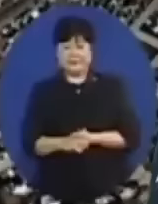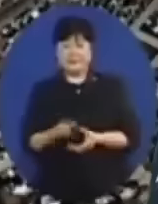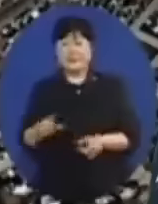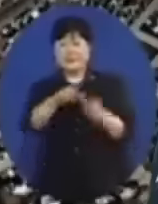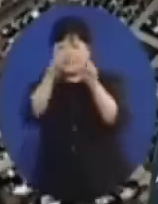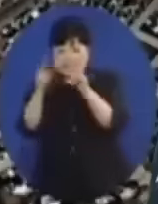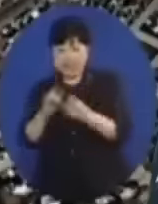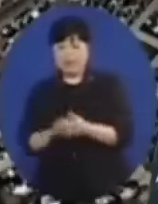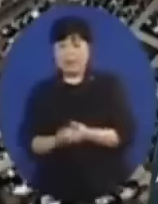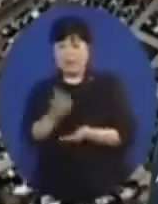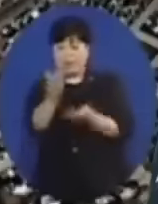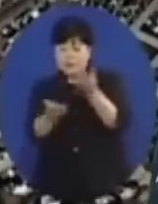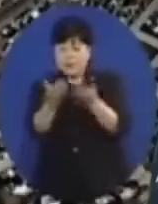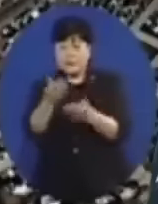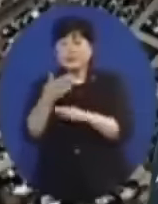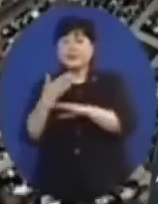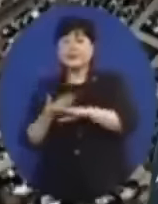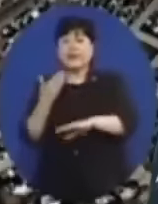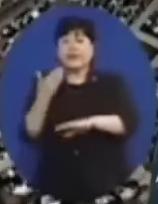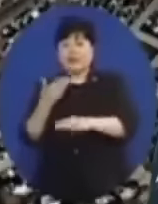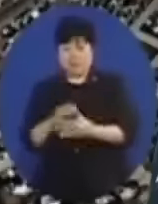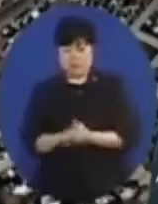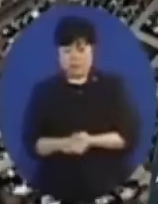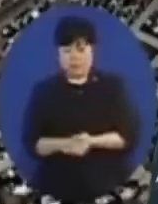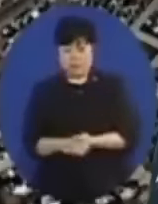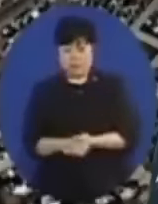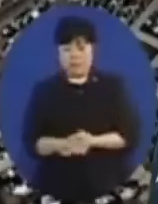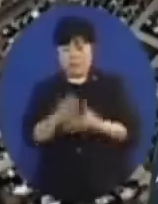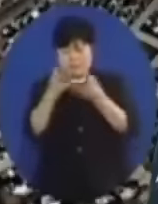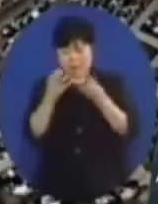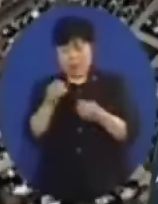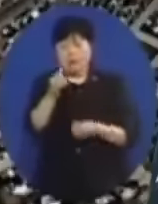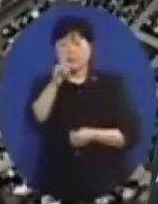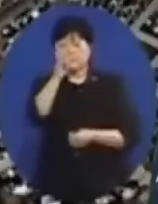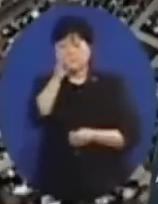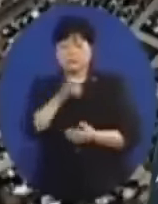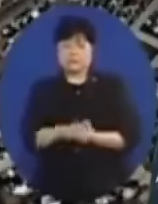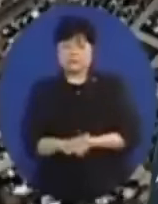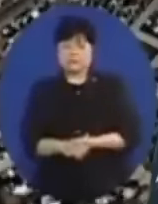삶에 비유해서 다른 점이 굉장히 많습니다.